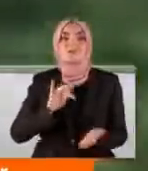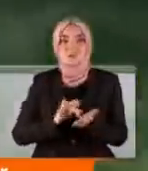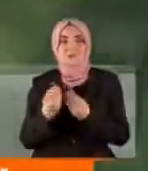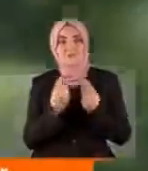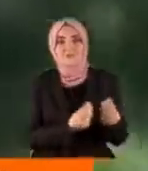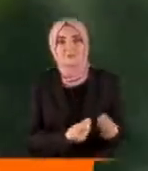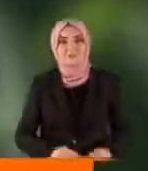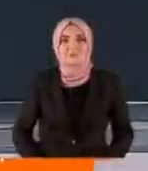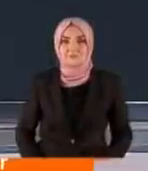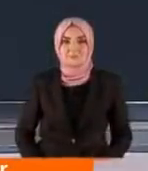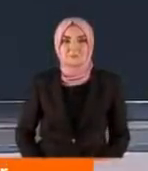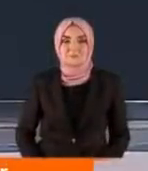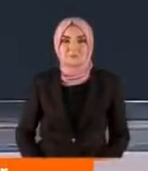polisten?